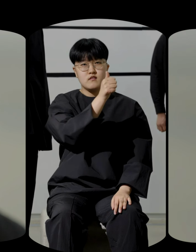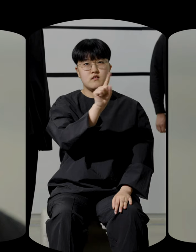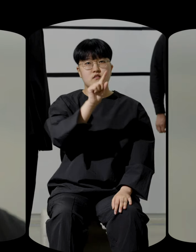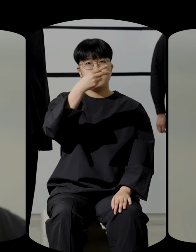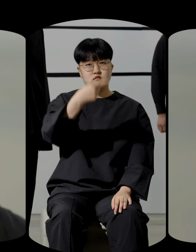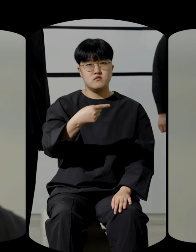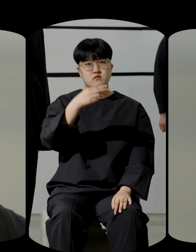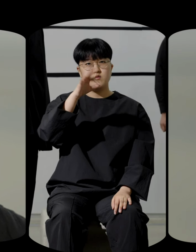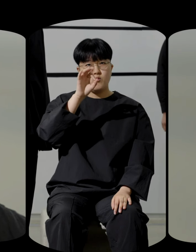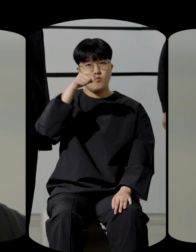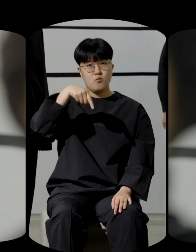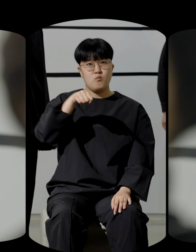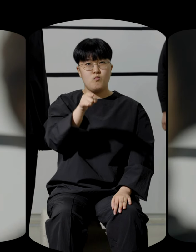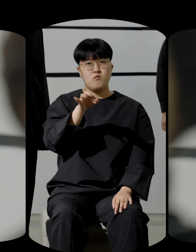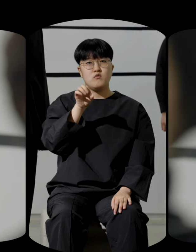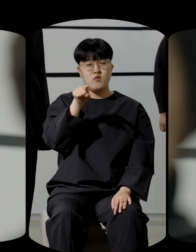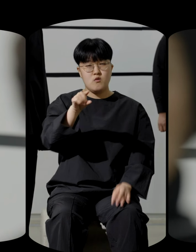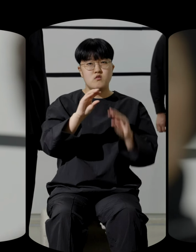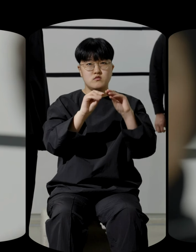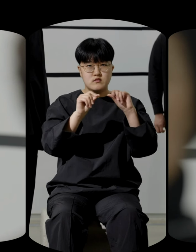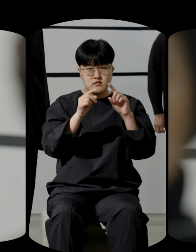하드웨어 흙에 의지하고